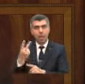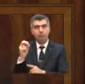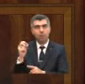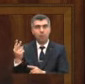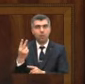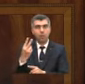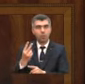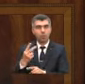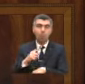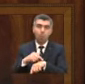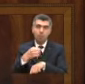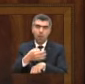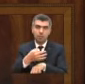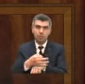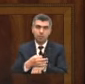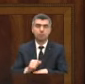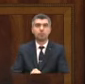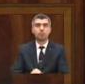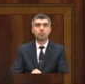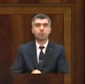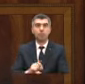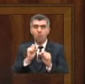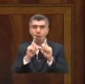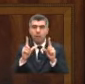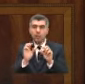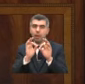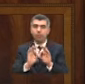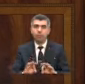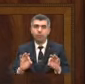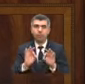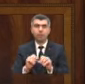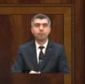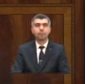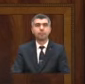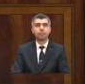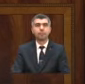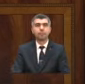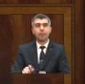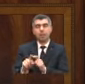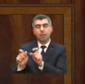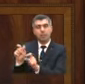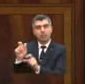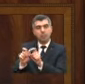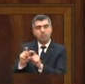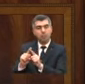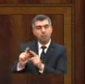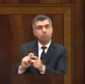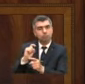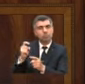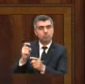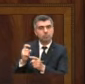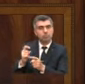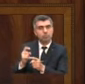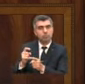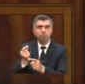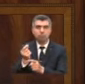خصها واحد شويه الوقت، النهار الاول راه ما كانتش باينه باش نديروا هذا النموذج كيخفف على هاد الناس باش تكون المساهمه ديالهم